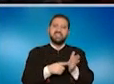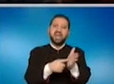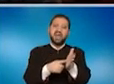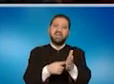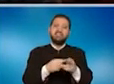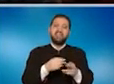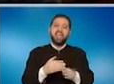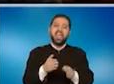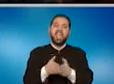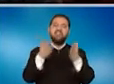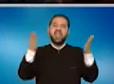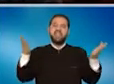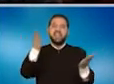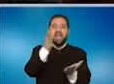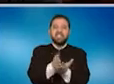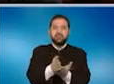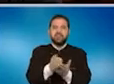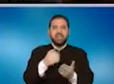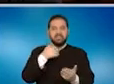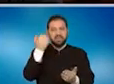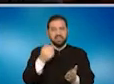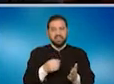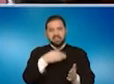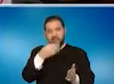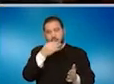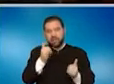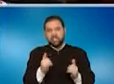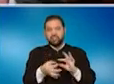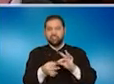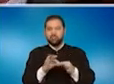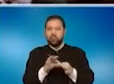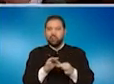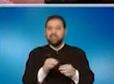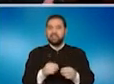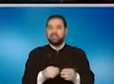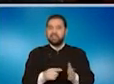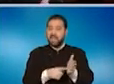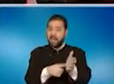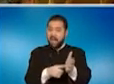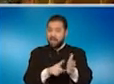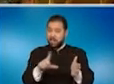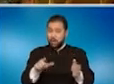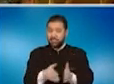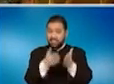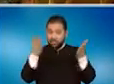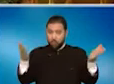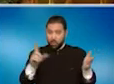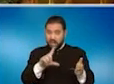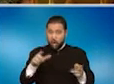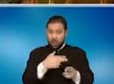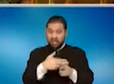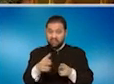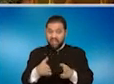dreptății. Când se pomenește acest cuvânt, să le descopere lor Evanghelia dreptății, apare